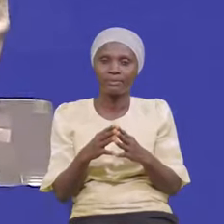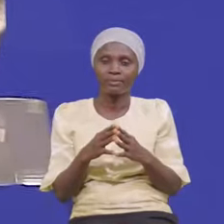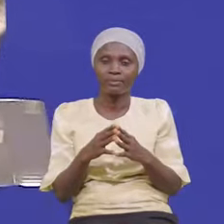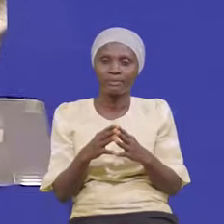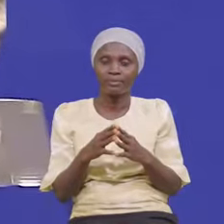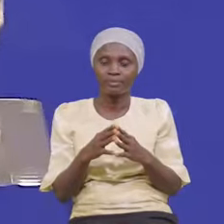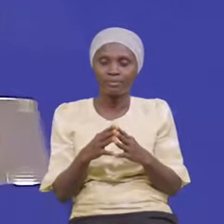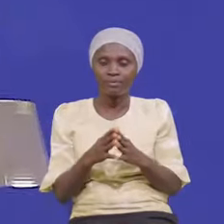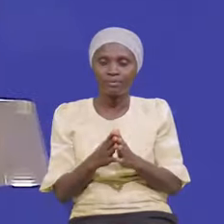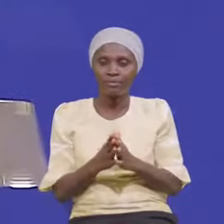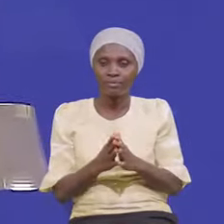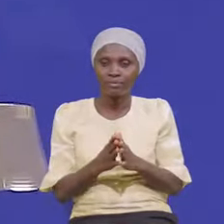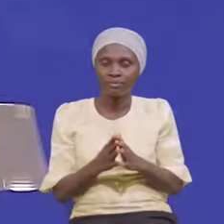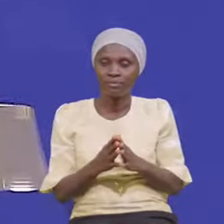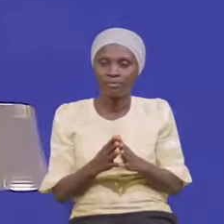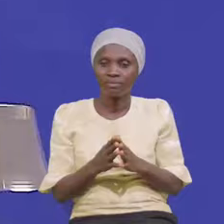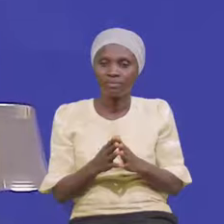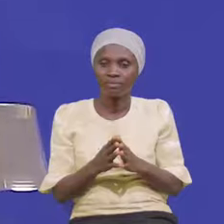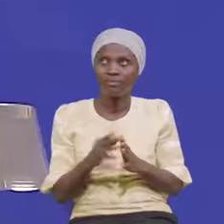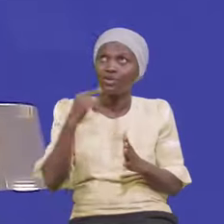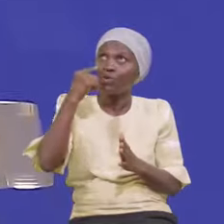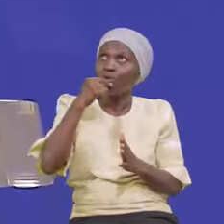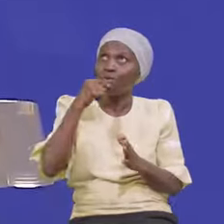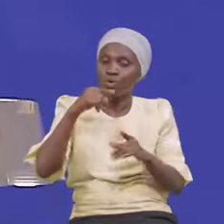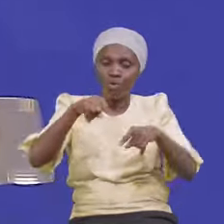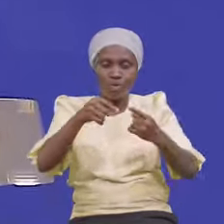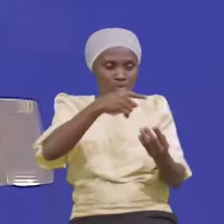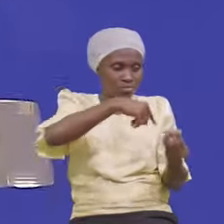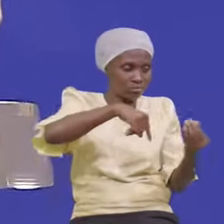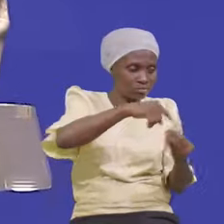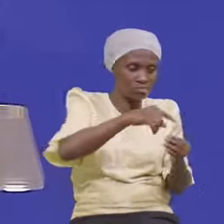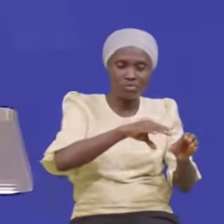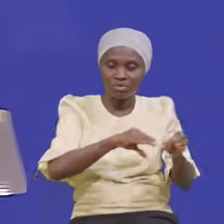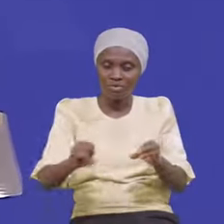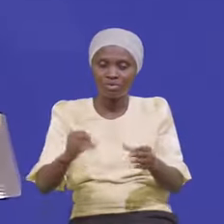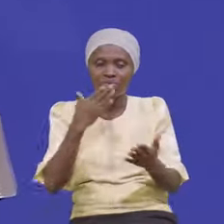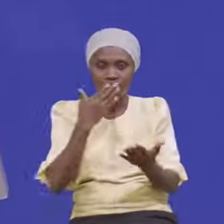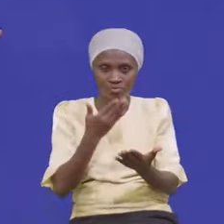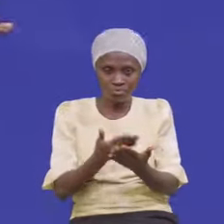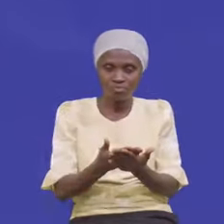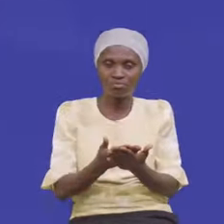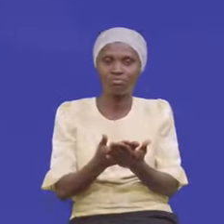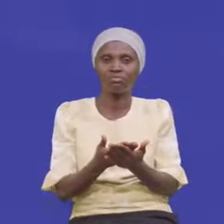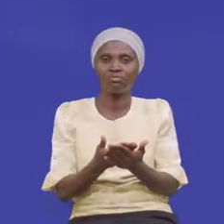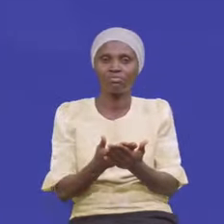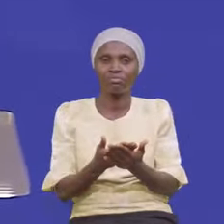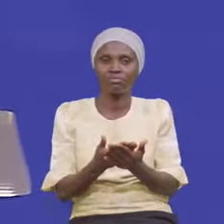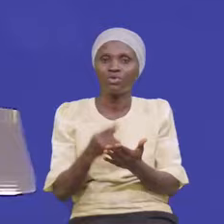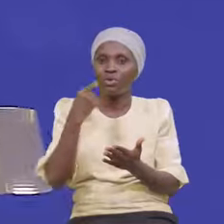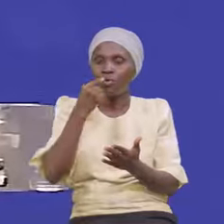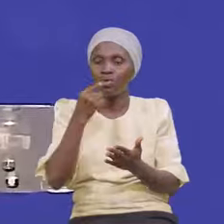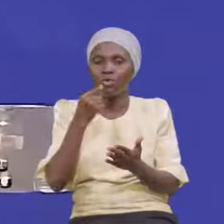పరిశుద్ధాత్మ చేతను శక్తి చేతను అభిషేకించాడు. Who went about doing good, ఆయన మేలు చేయుచు సంచరించాడు. Who